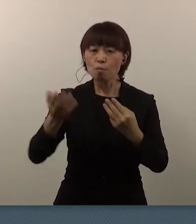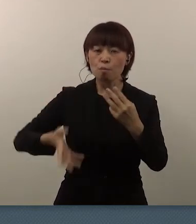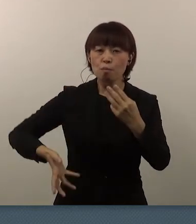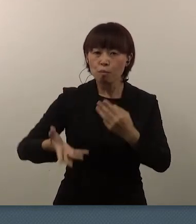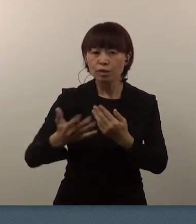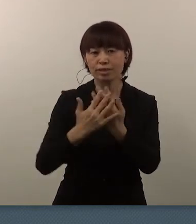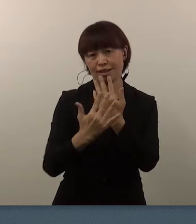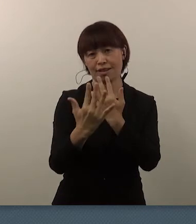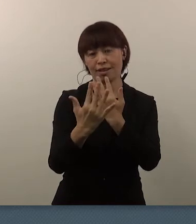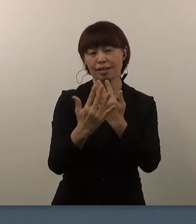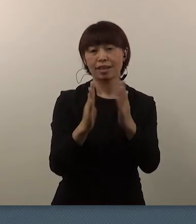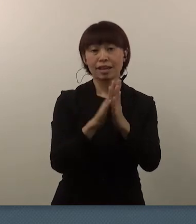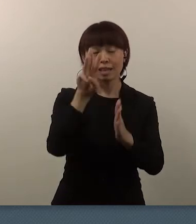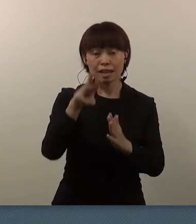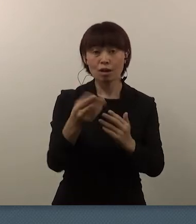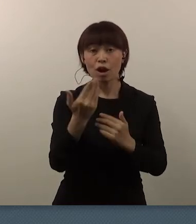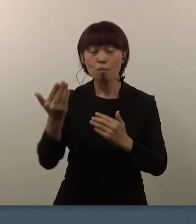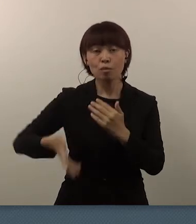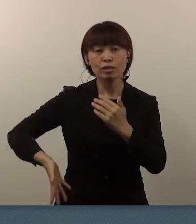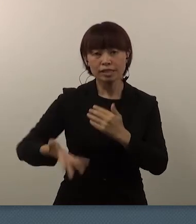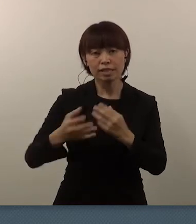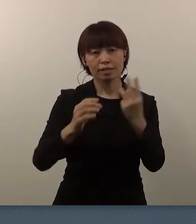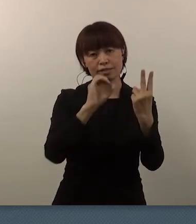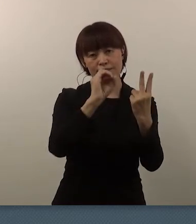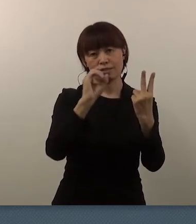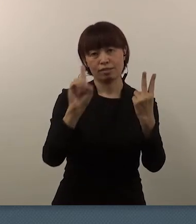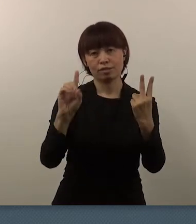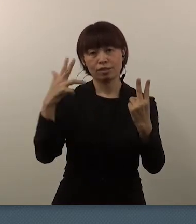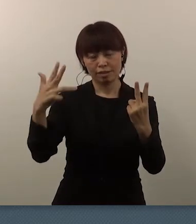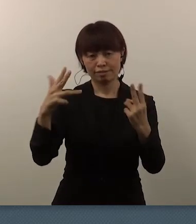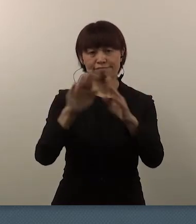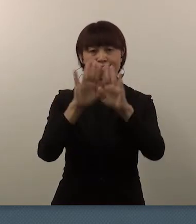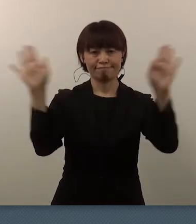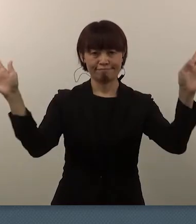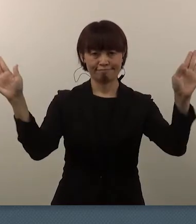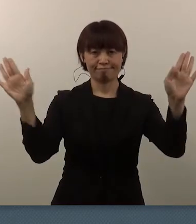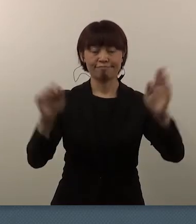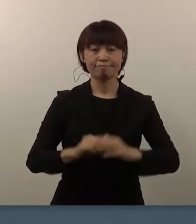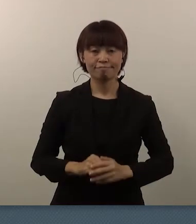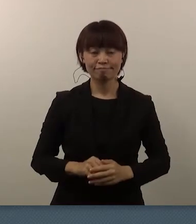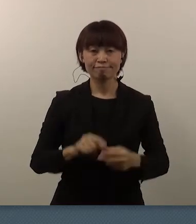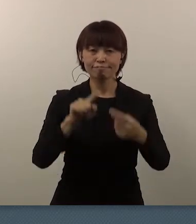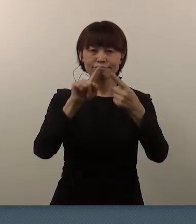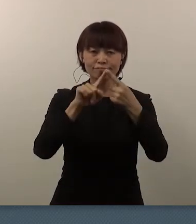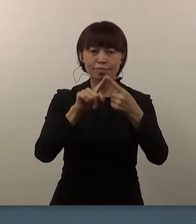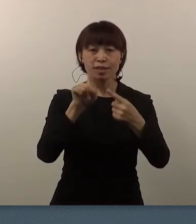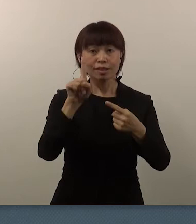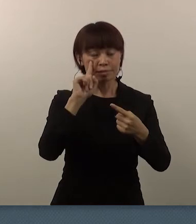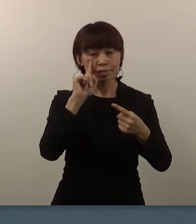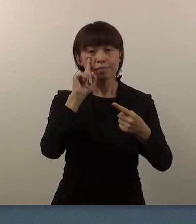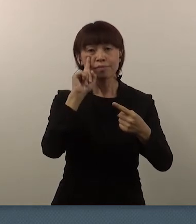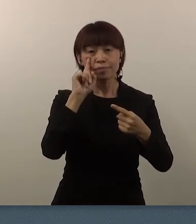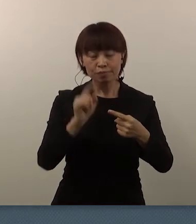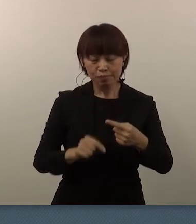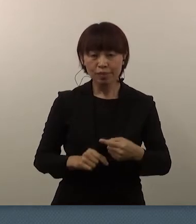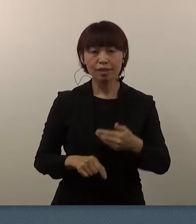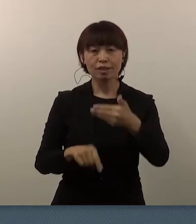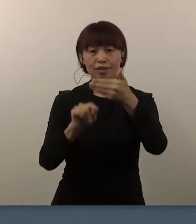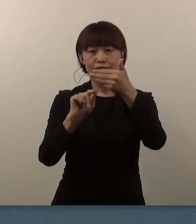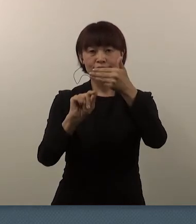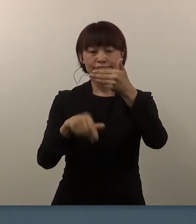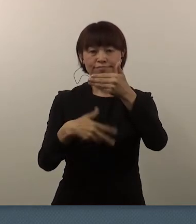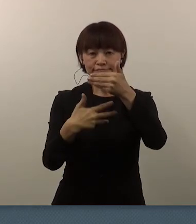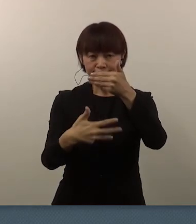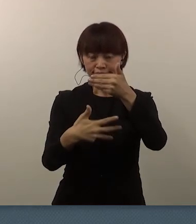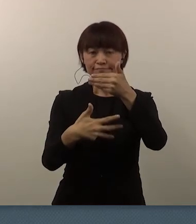ボッチャ2018を開催いたします。まず第1回神奈川パラスポーツフェスタ2018は